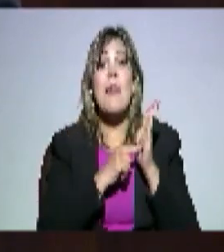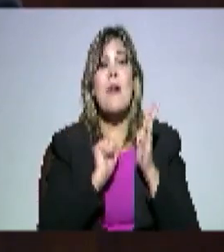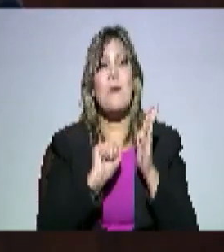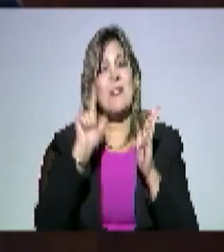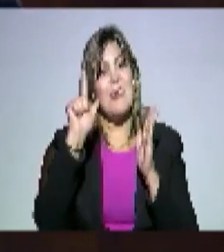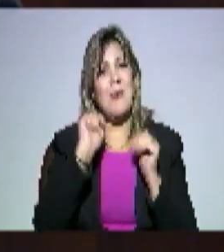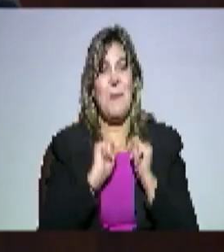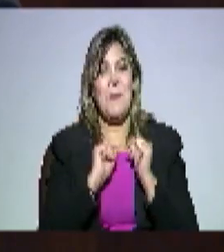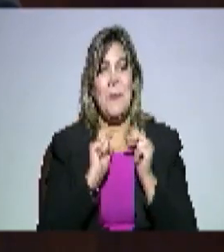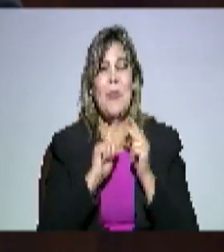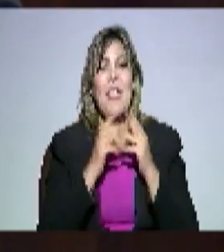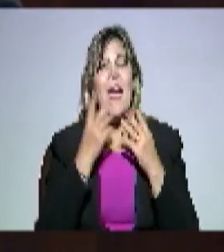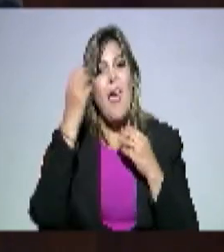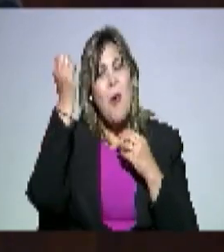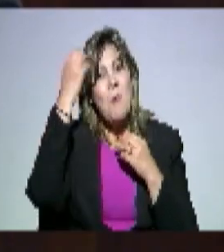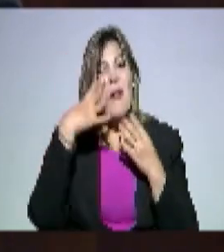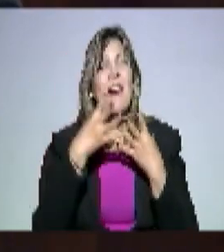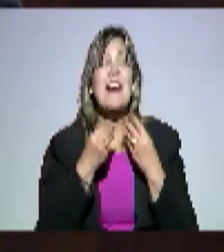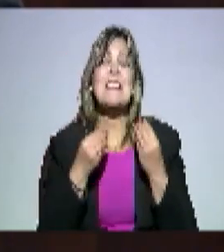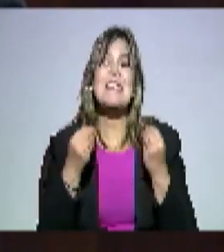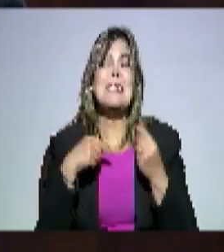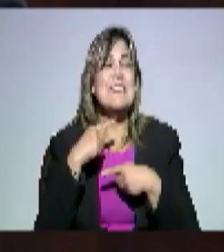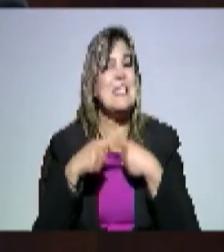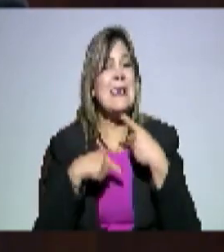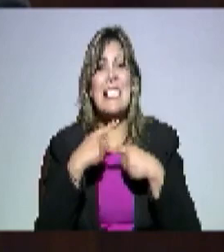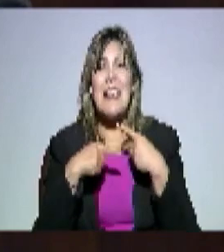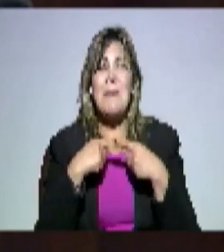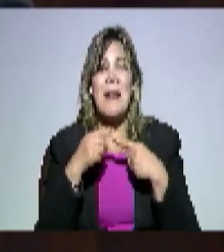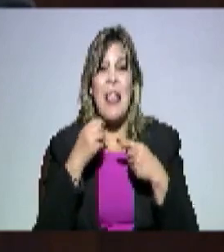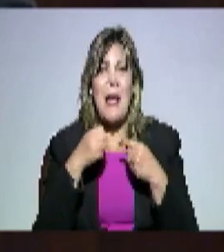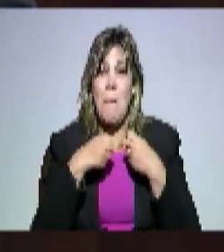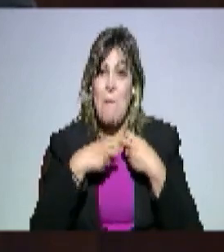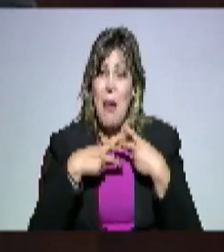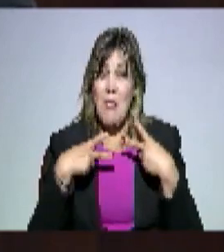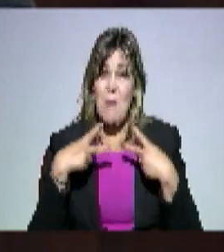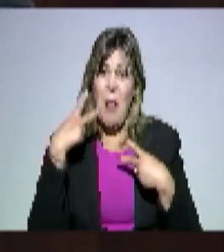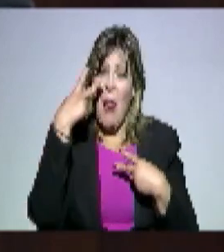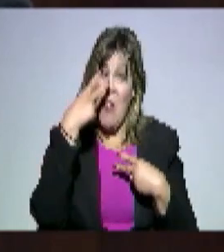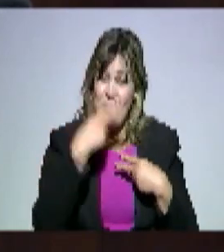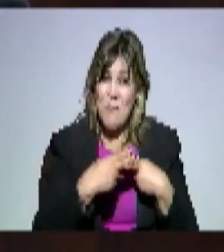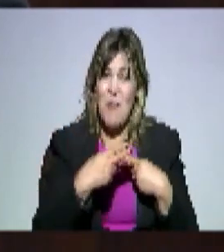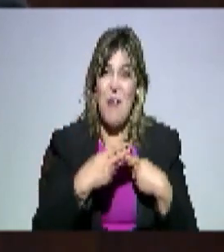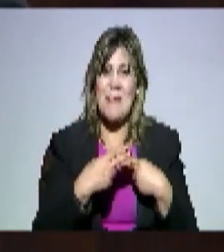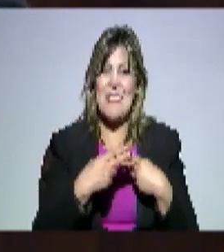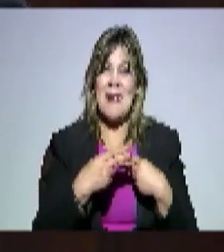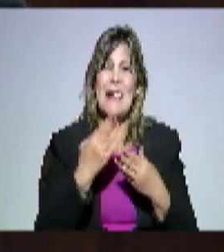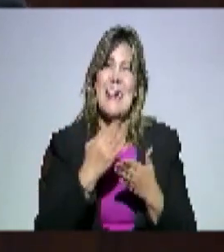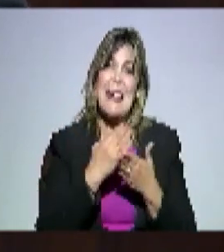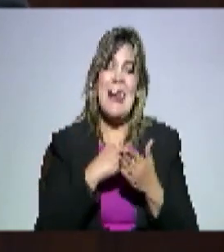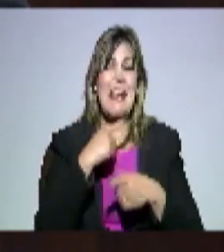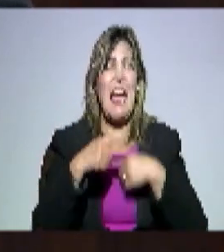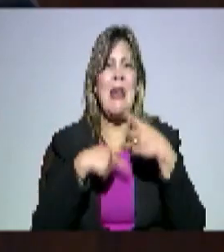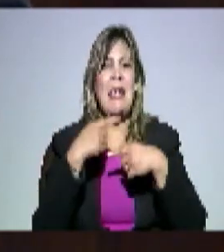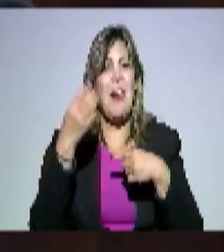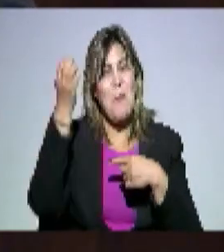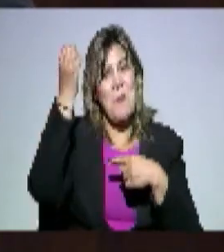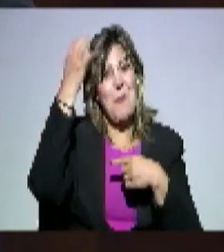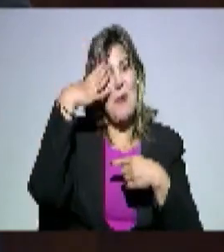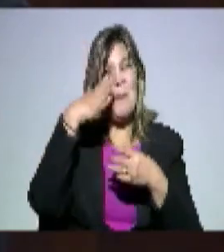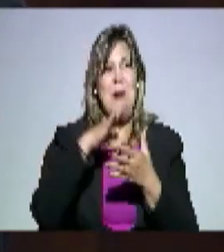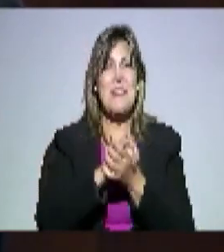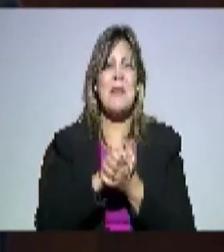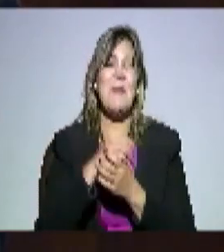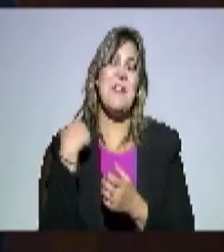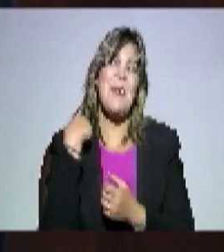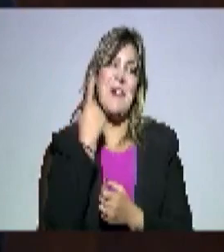ربنا البركات كتير نكملها لكن بعد ما نخرج الى فاصل قصير نرجع نكمل بركات صداقه